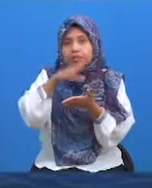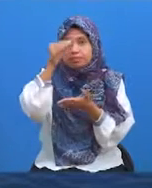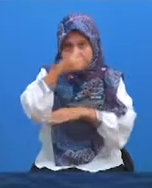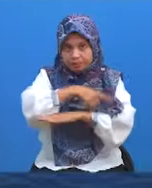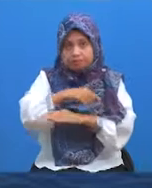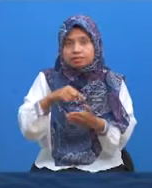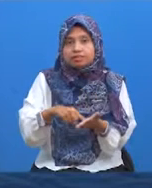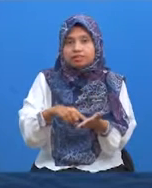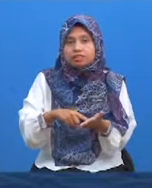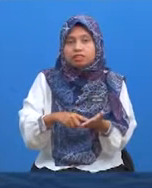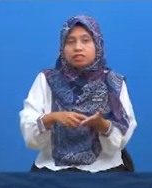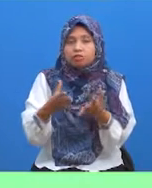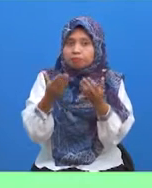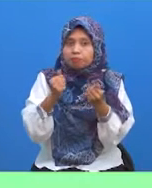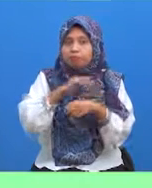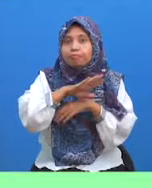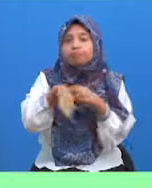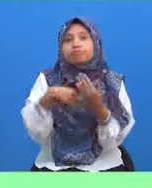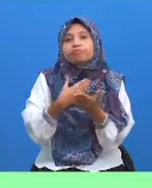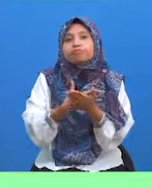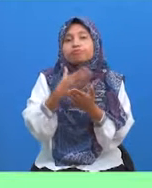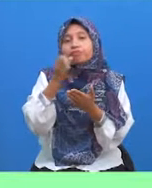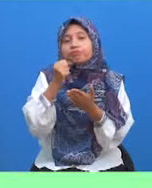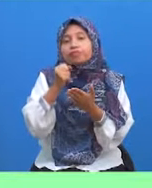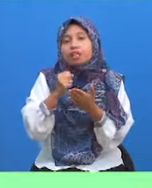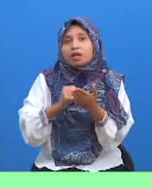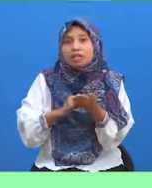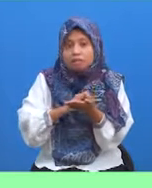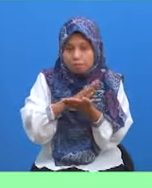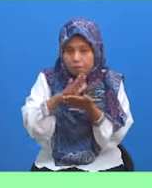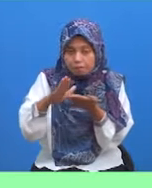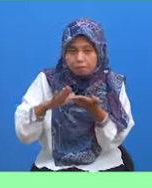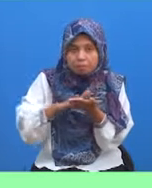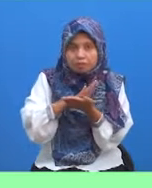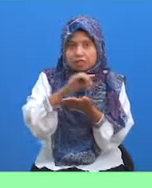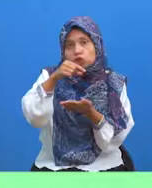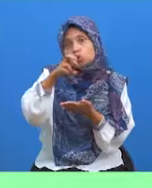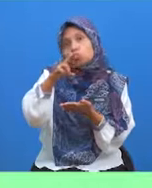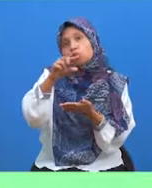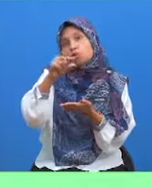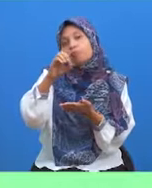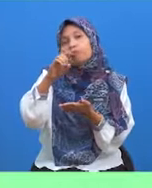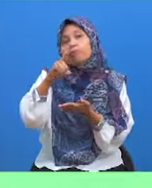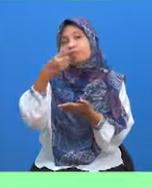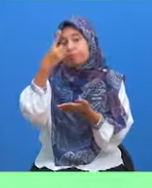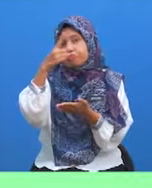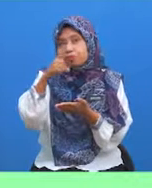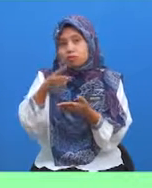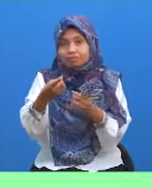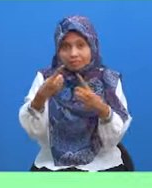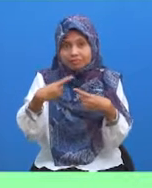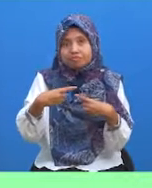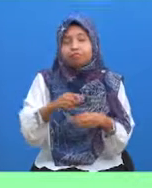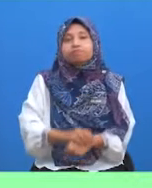kita pada hari ini diharapkan murid-murid dapat imbas God You are pada paparan skrin untuk daftar